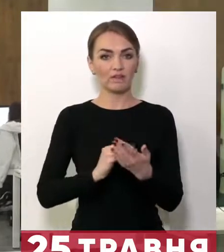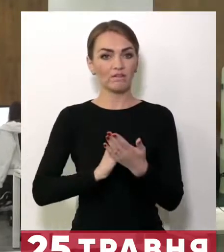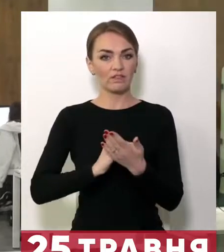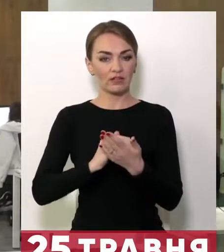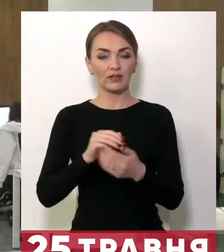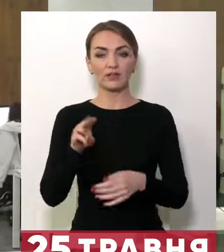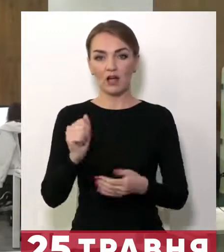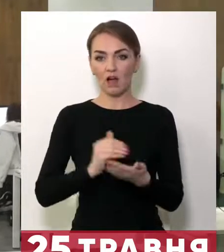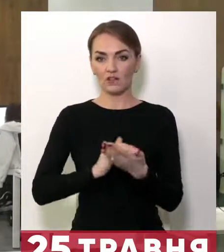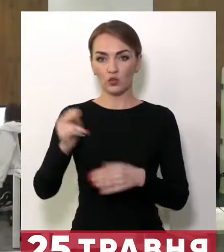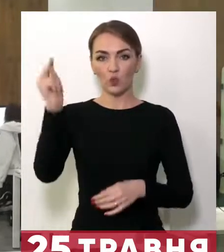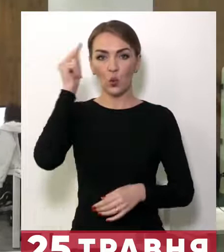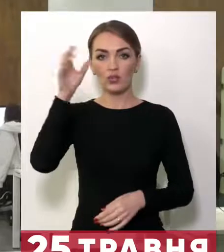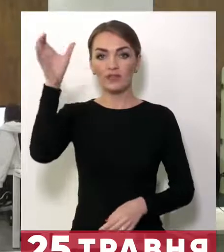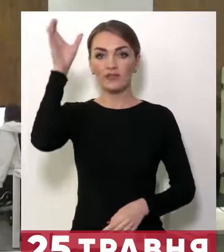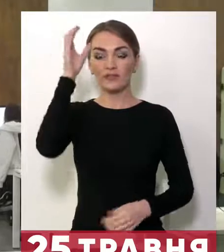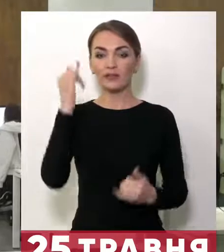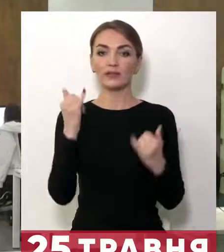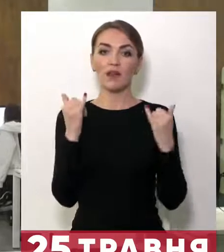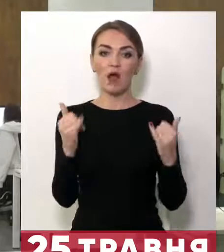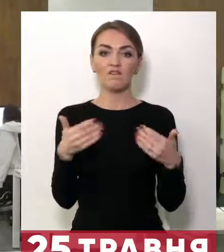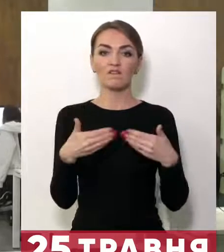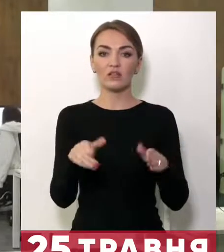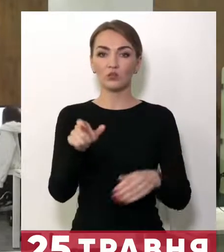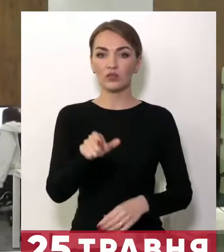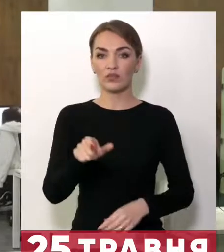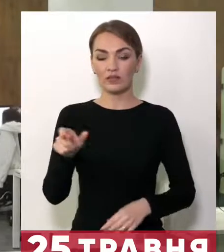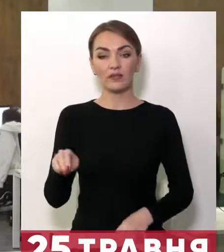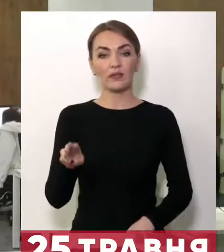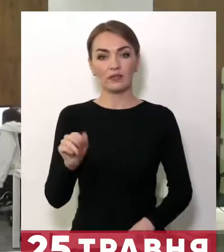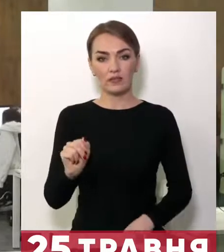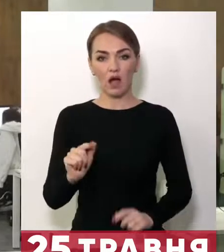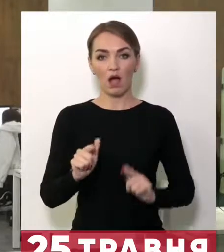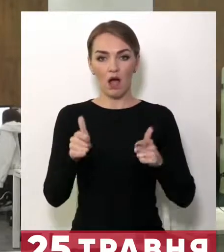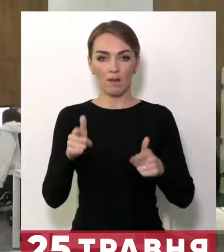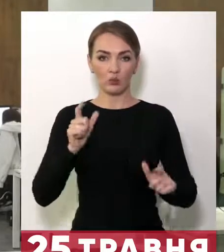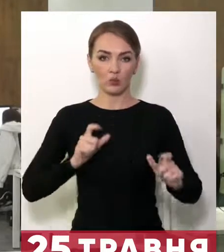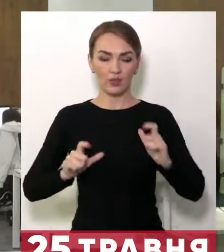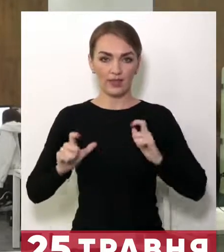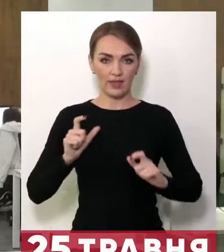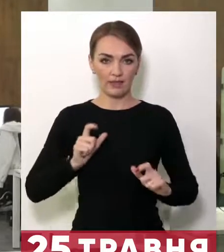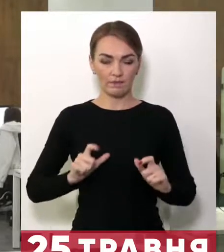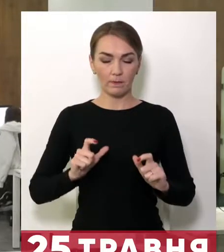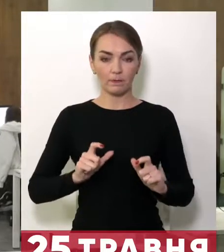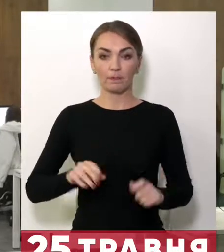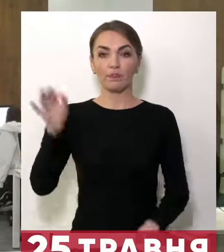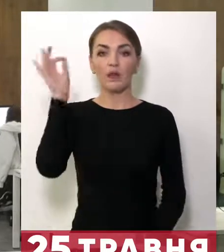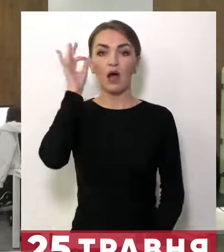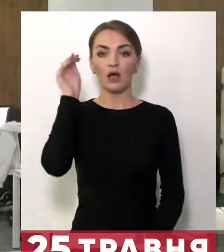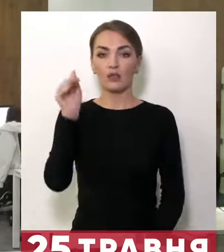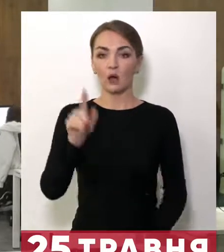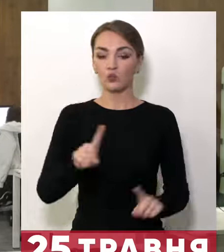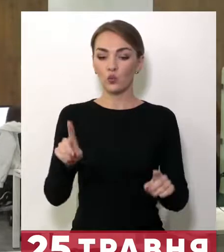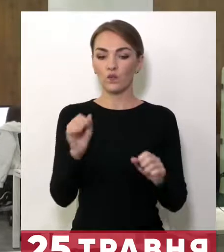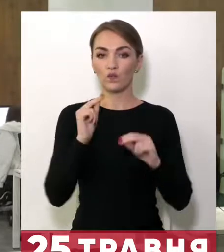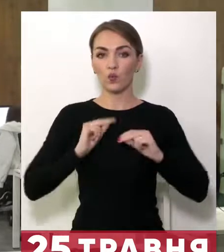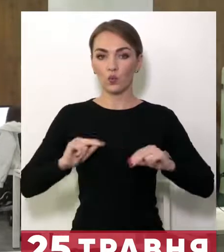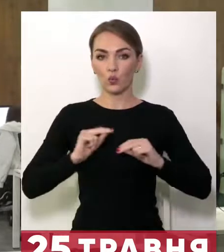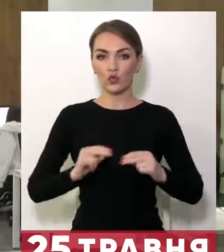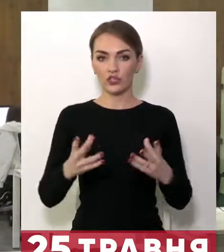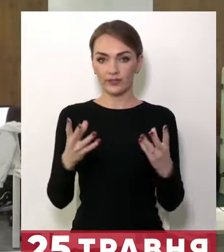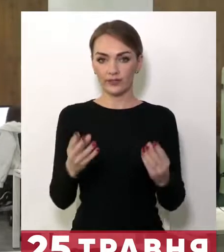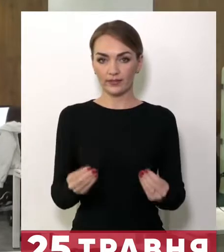вищої та вищої освіти для випускників та абітурієнтів. Нагадаю, що в робочі